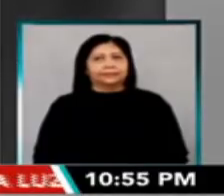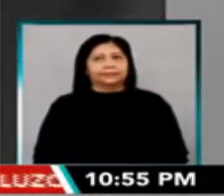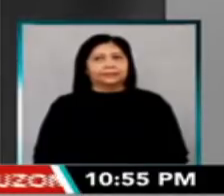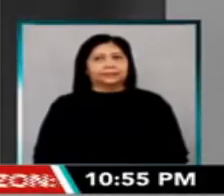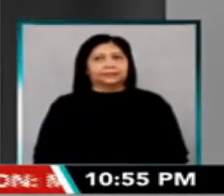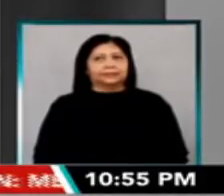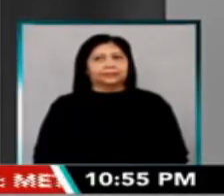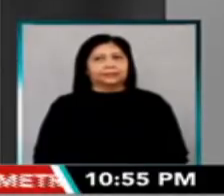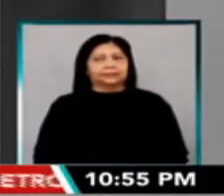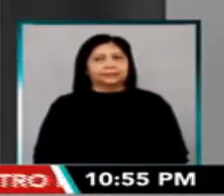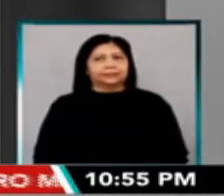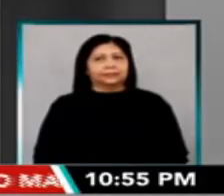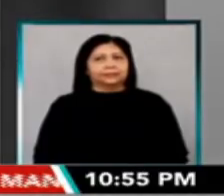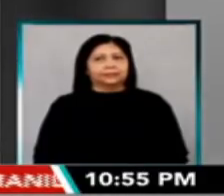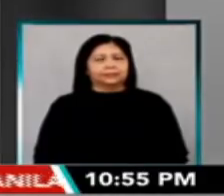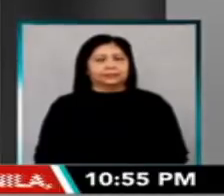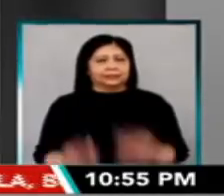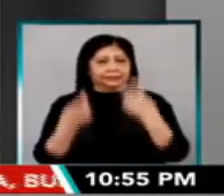Eto na nga po.